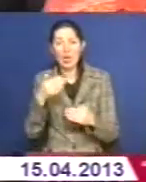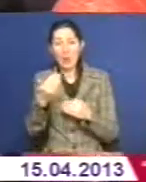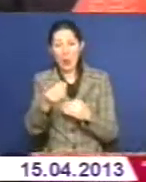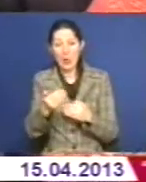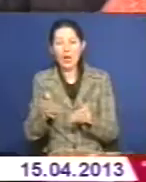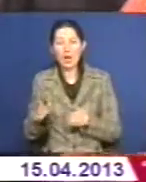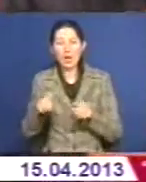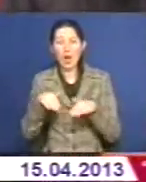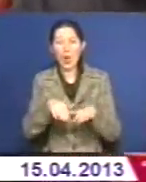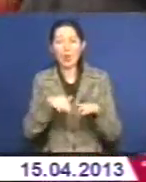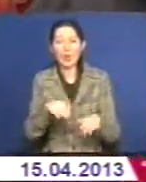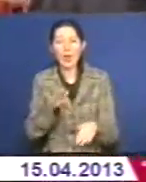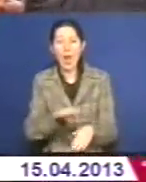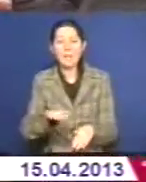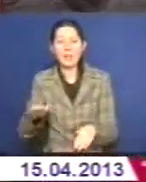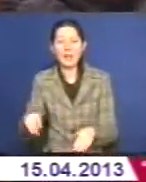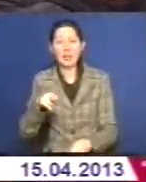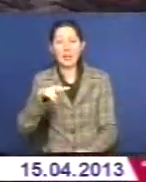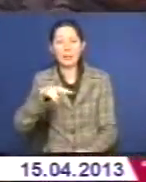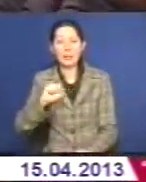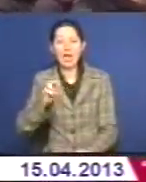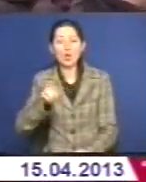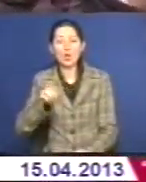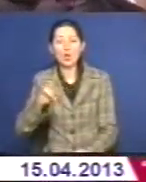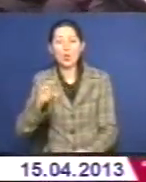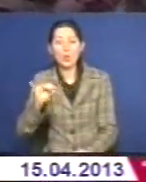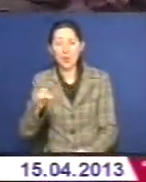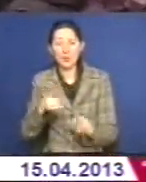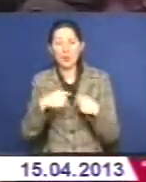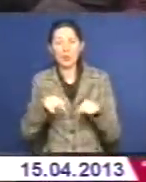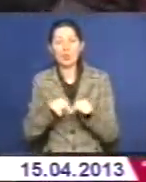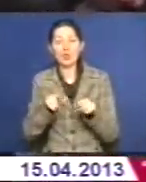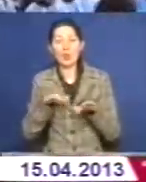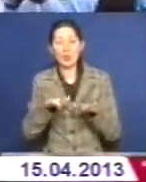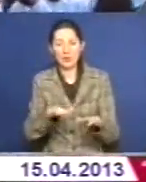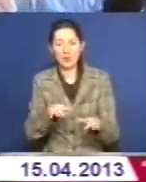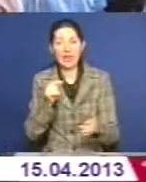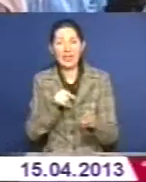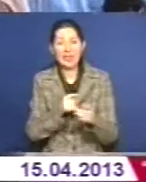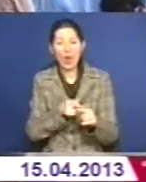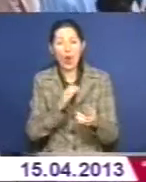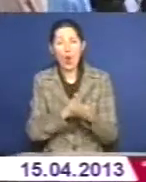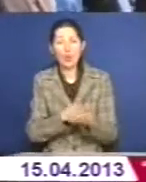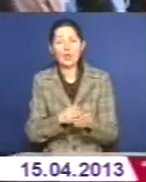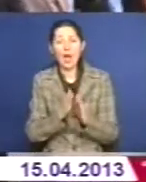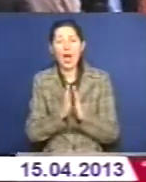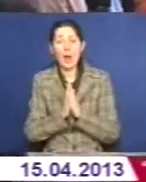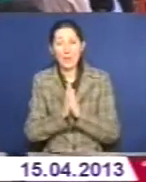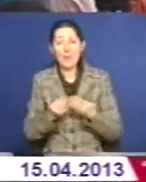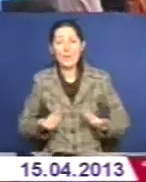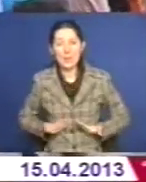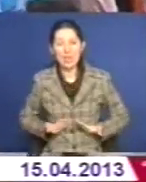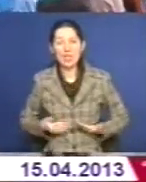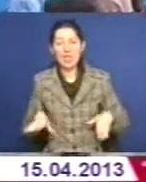пластуни. Організатором дійства, ціллю якого є молитовно пережити з Христом його дорогу до Воскресіння через